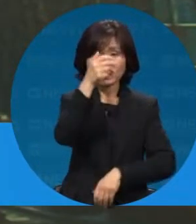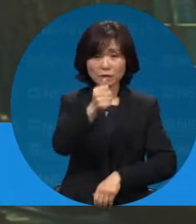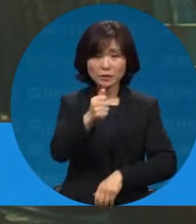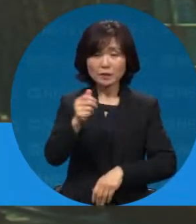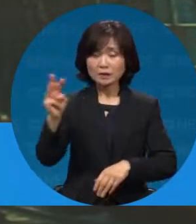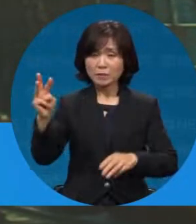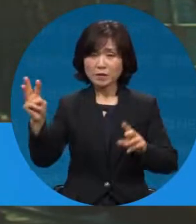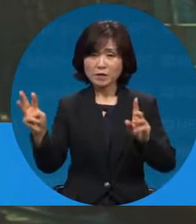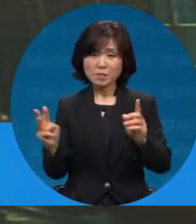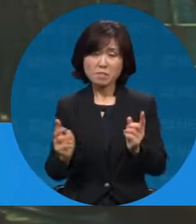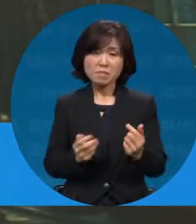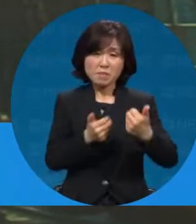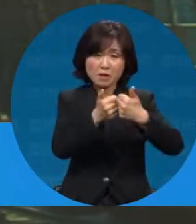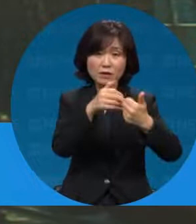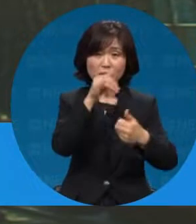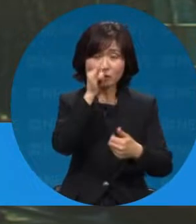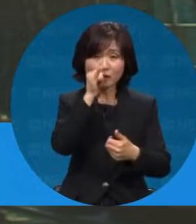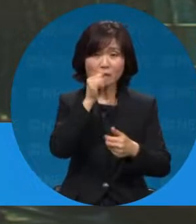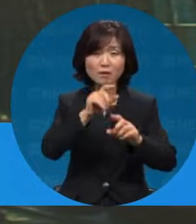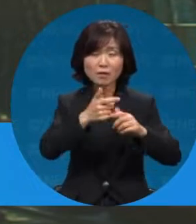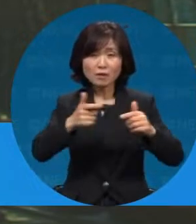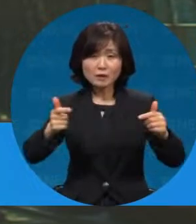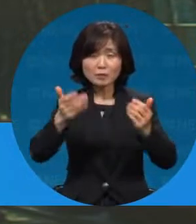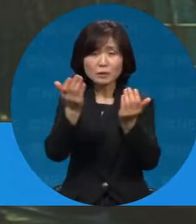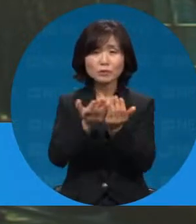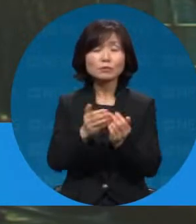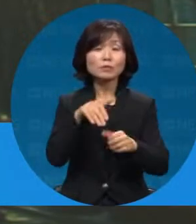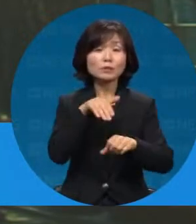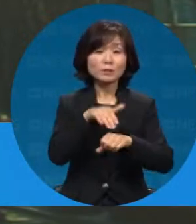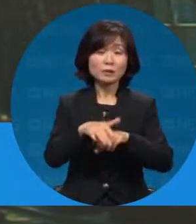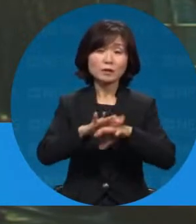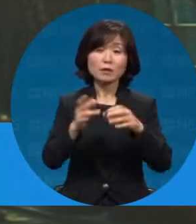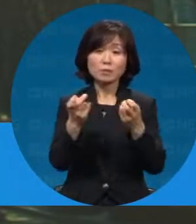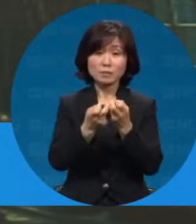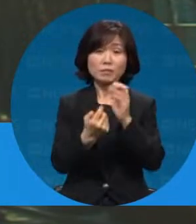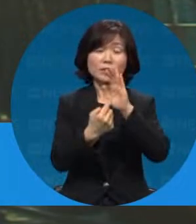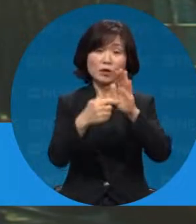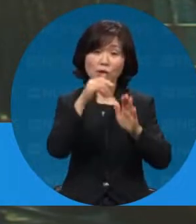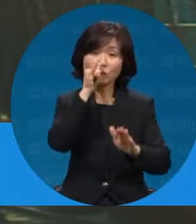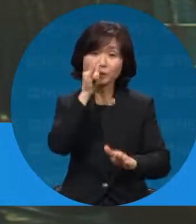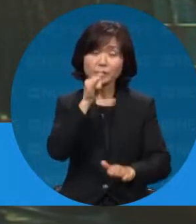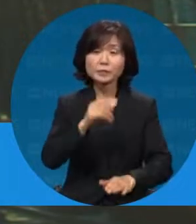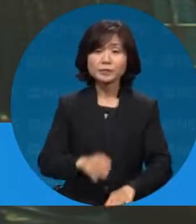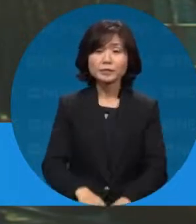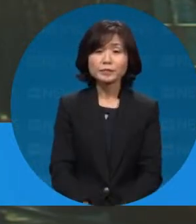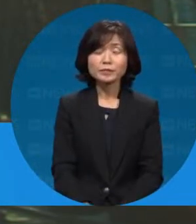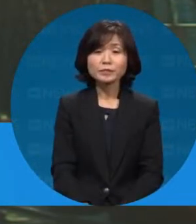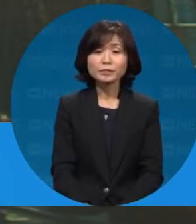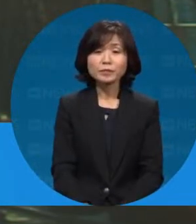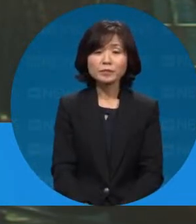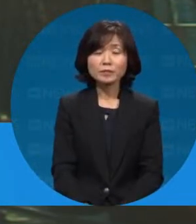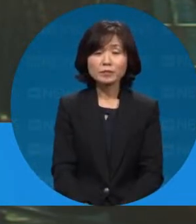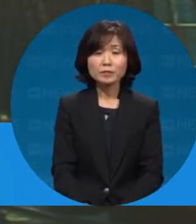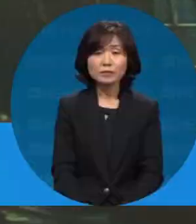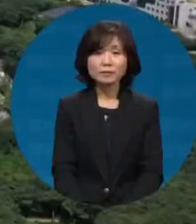교육격차 해소를 놓고 각양각색 에 맞춤형 해법을 내놓고 있습니다 서연아 기자가 취재했습니다